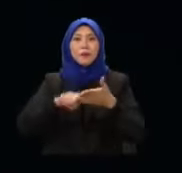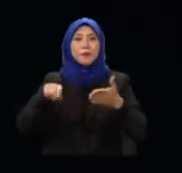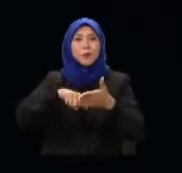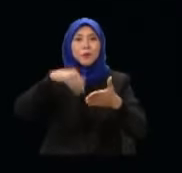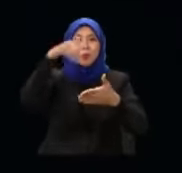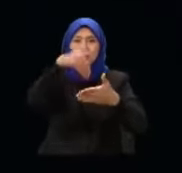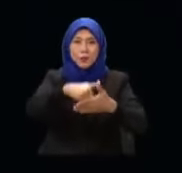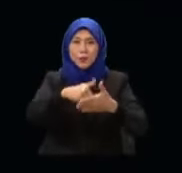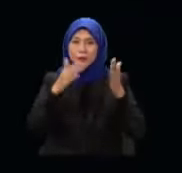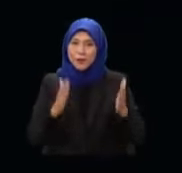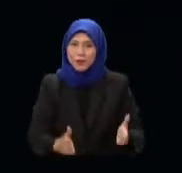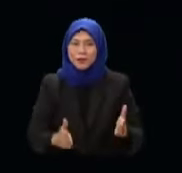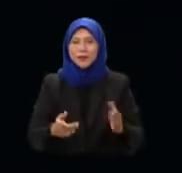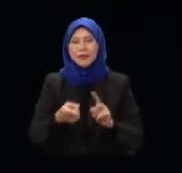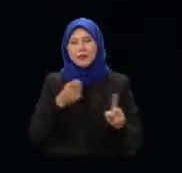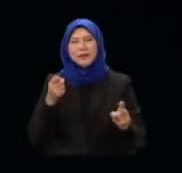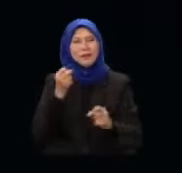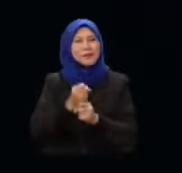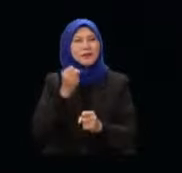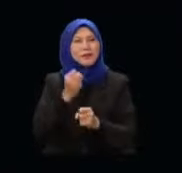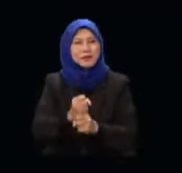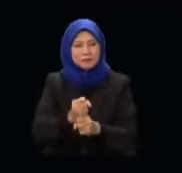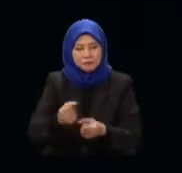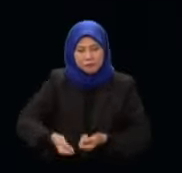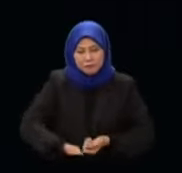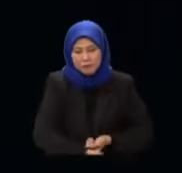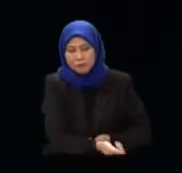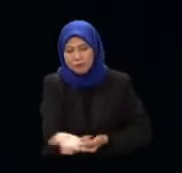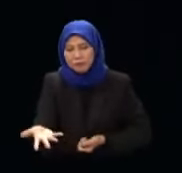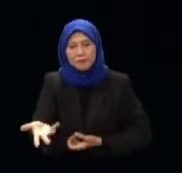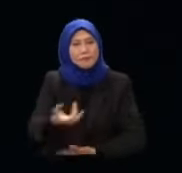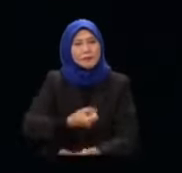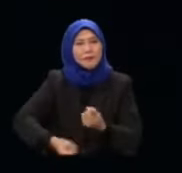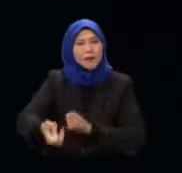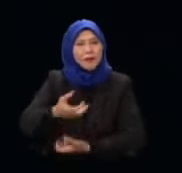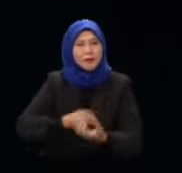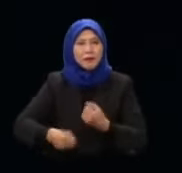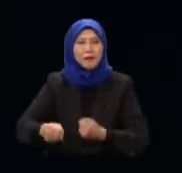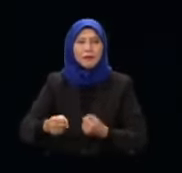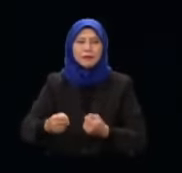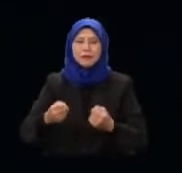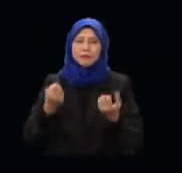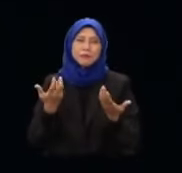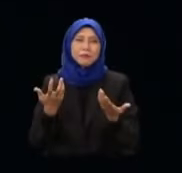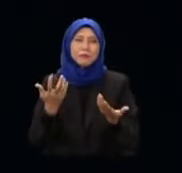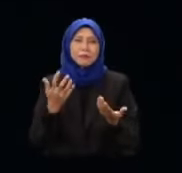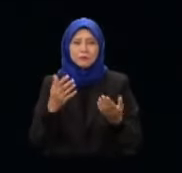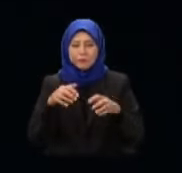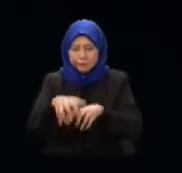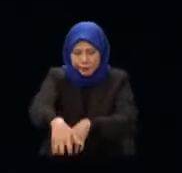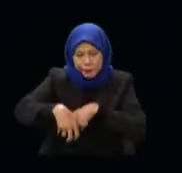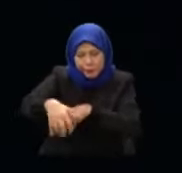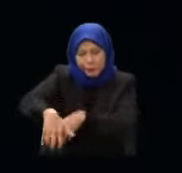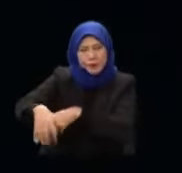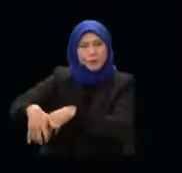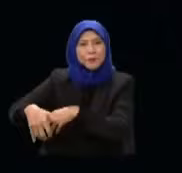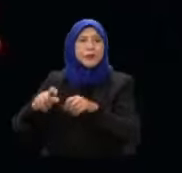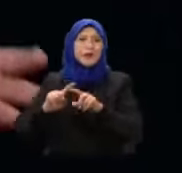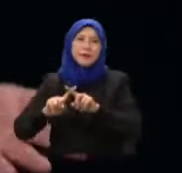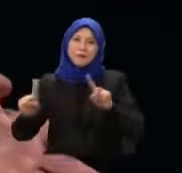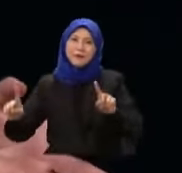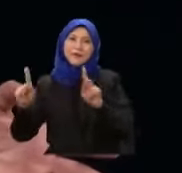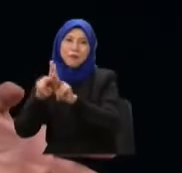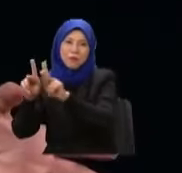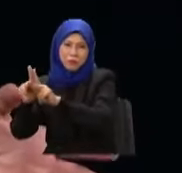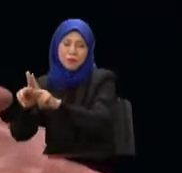sayote didapat d'nelayan pekebun kecil penuh ke feldon jadi dia berbeza daripada masyarakat yang